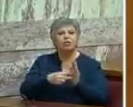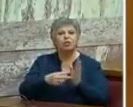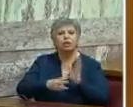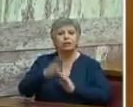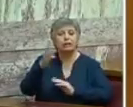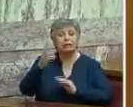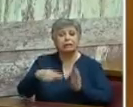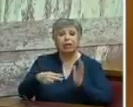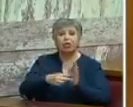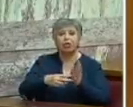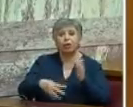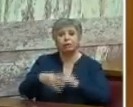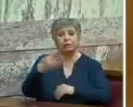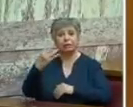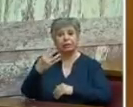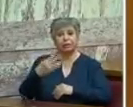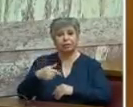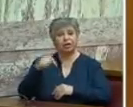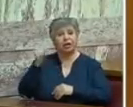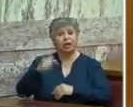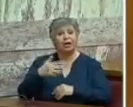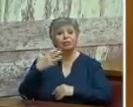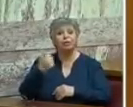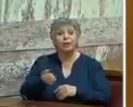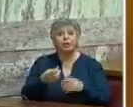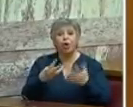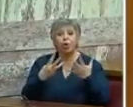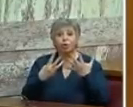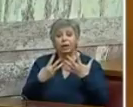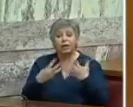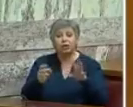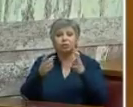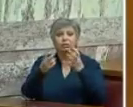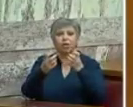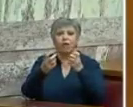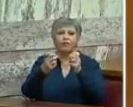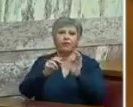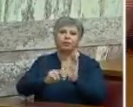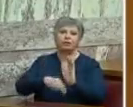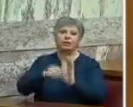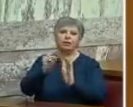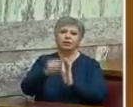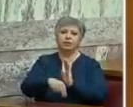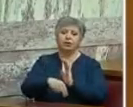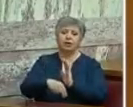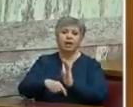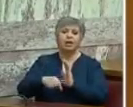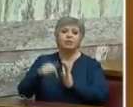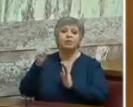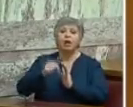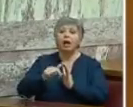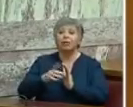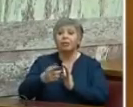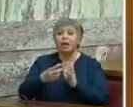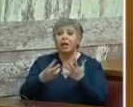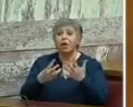υπάρχουν 870 συμβάσεις που τα 100 από τα 800 που αναφέρονται